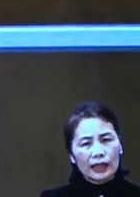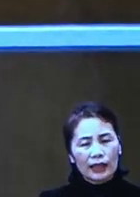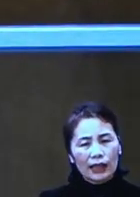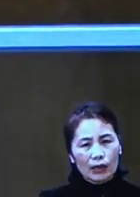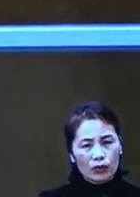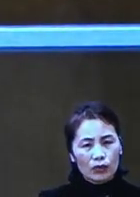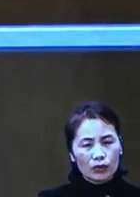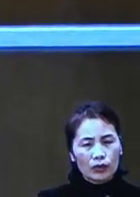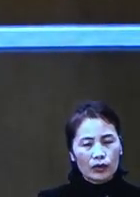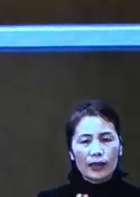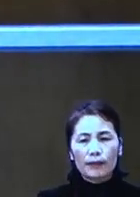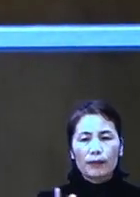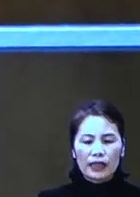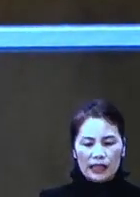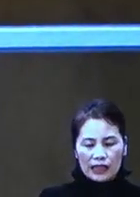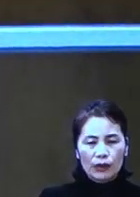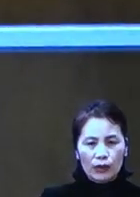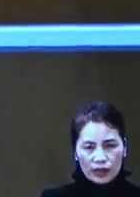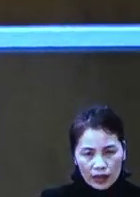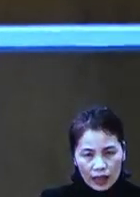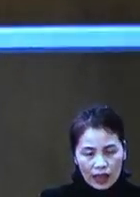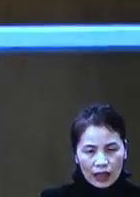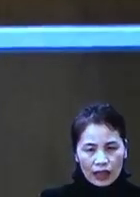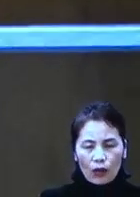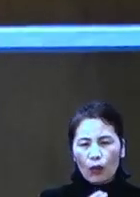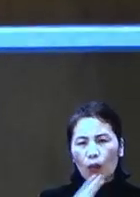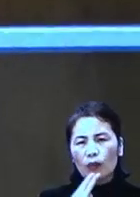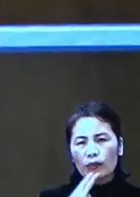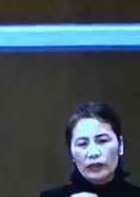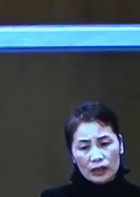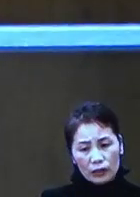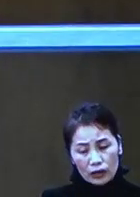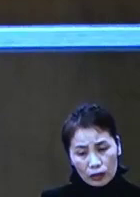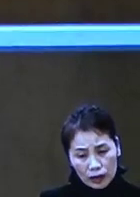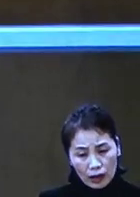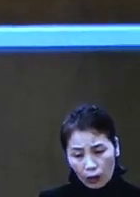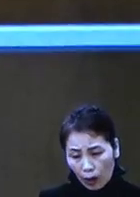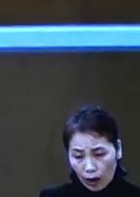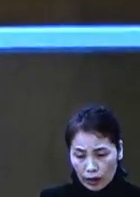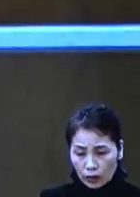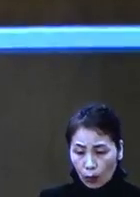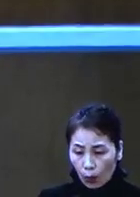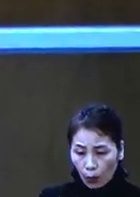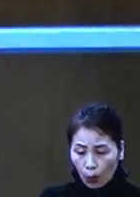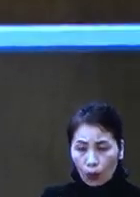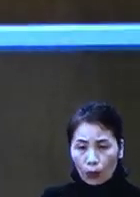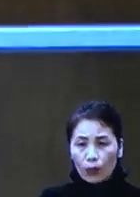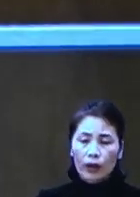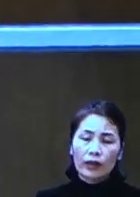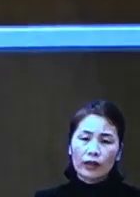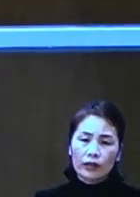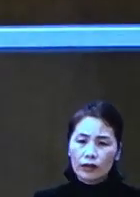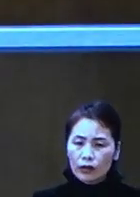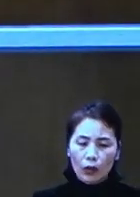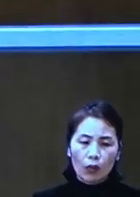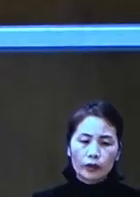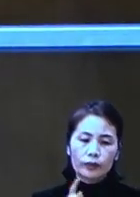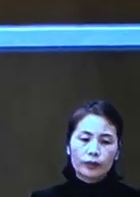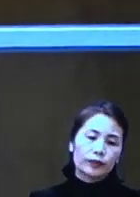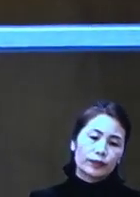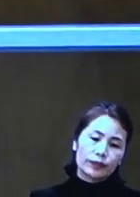비지원자로 채워져 있습니다. 인사 관련 기준은 뭐냐? 인사 기준이 고무줄처럼 그때그때